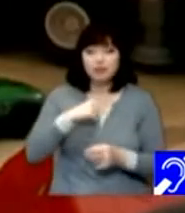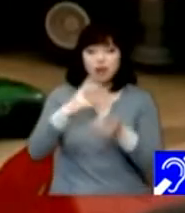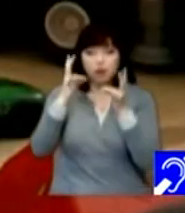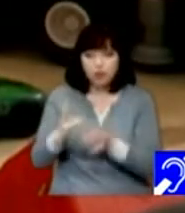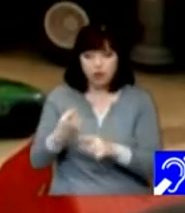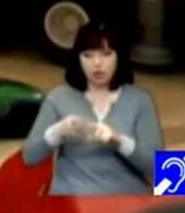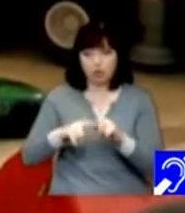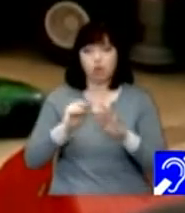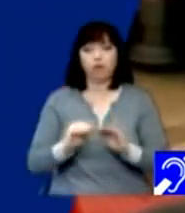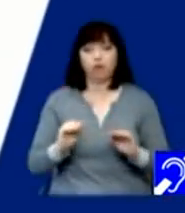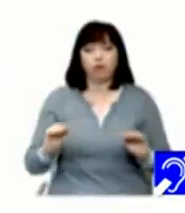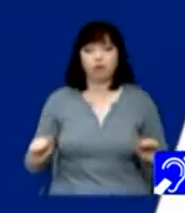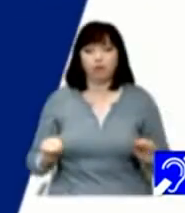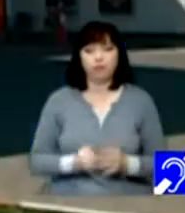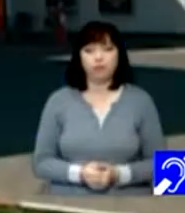sunt copiii.